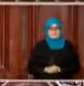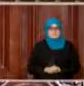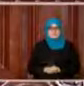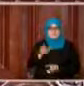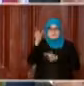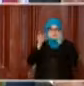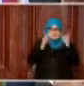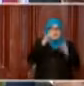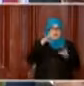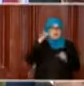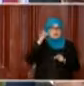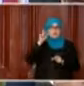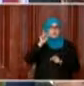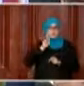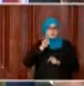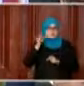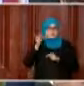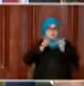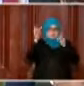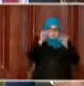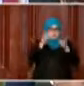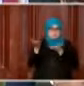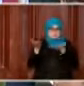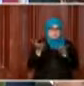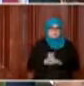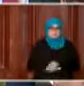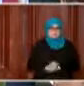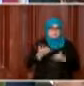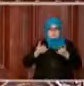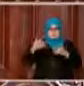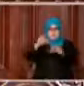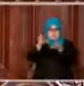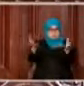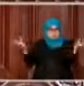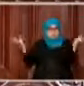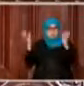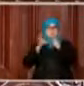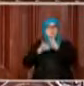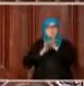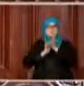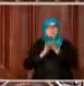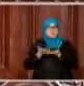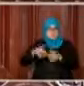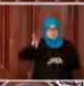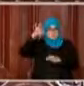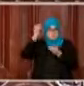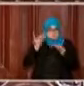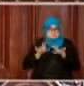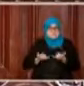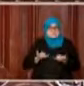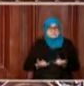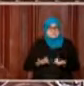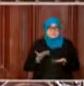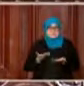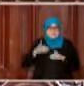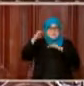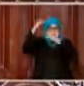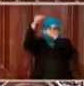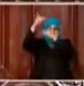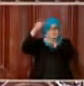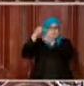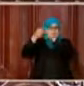السيدات والسادة، أيها الملأ الكريم من تونس وخارج